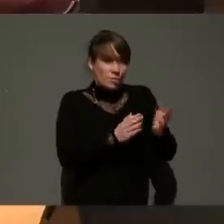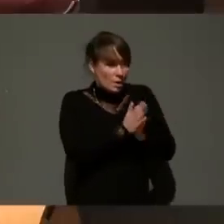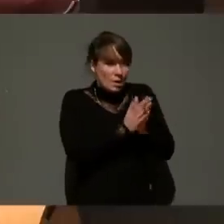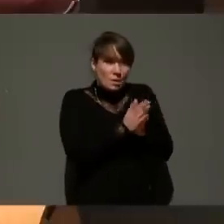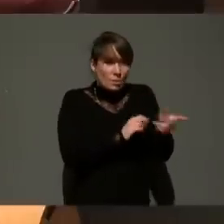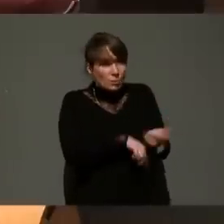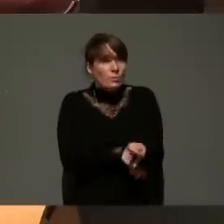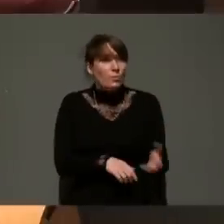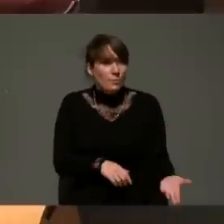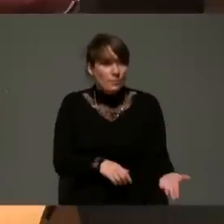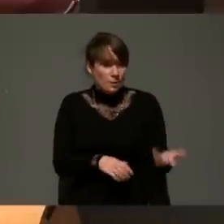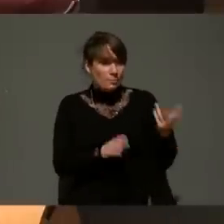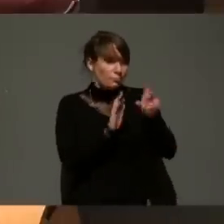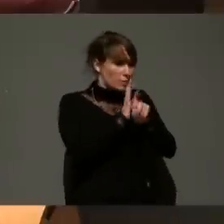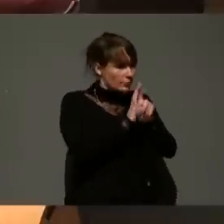dans cette interview